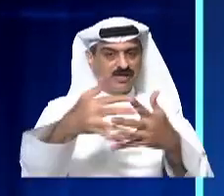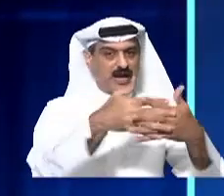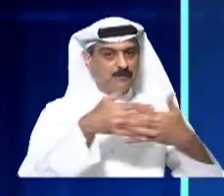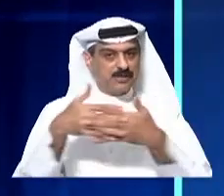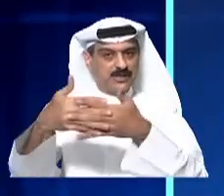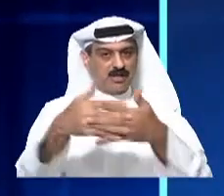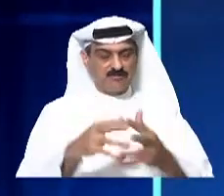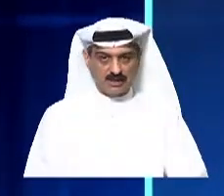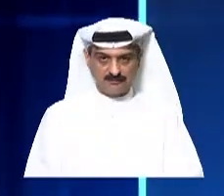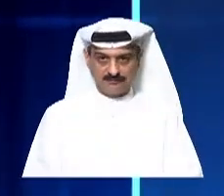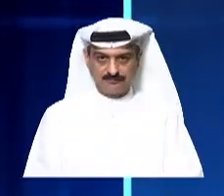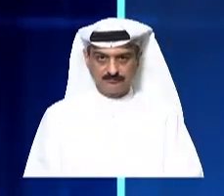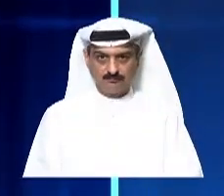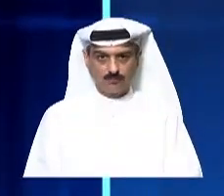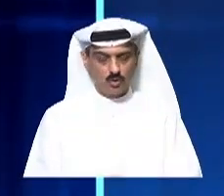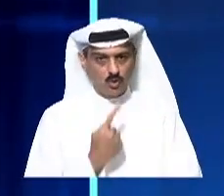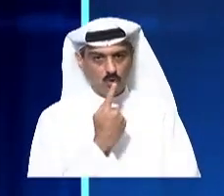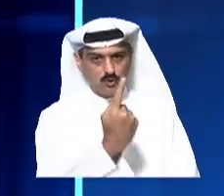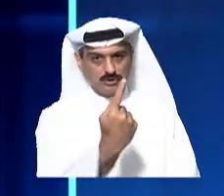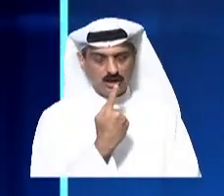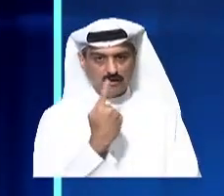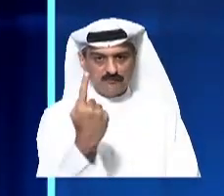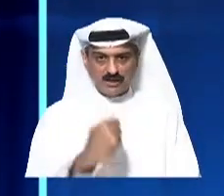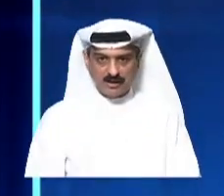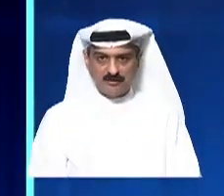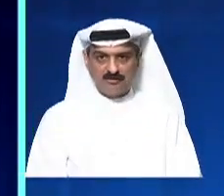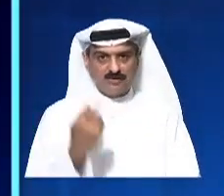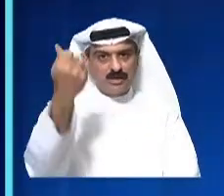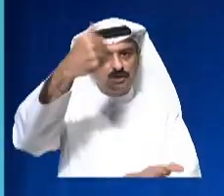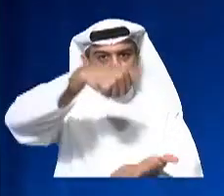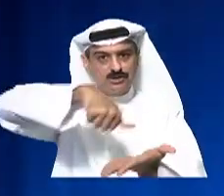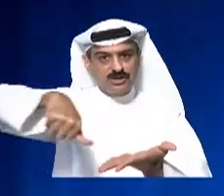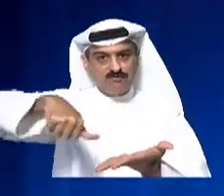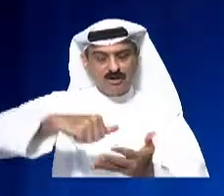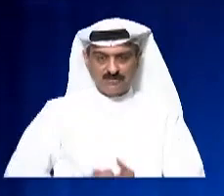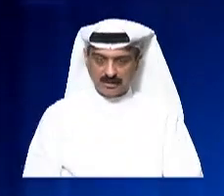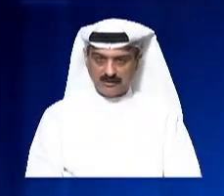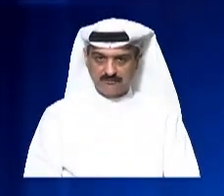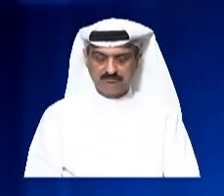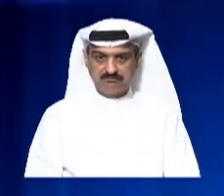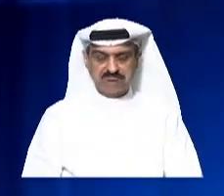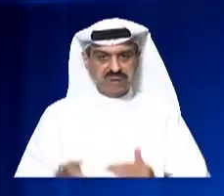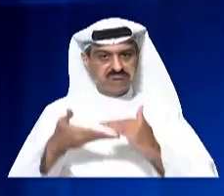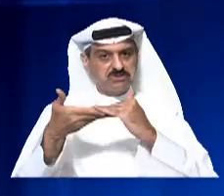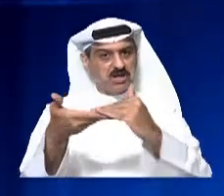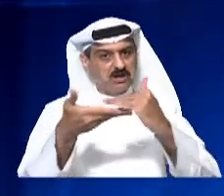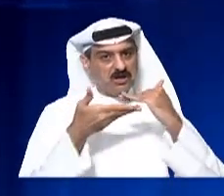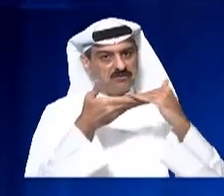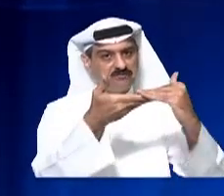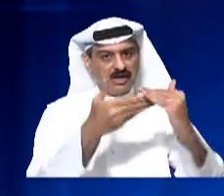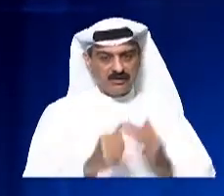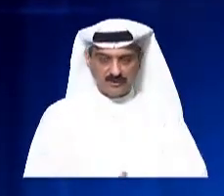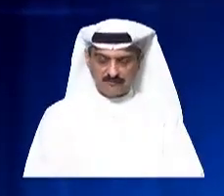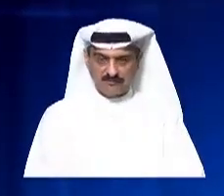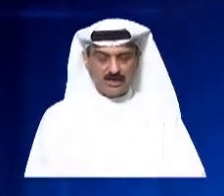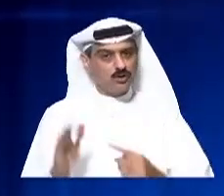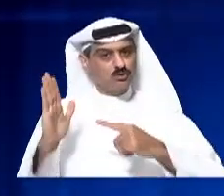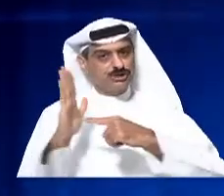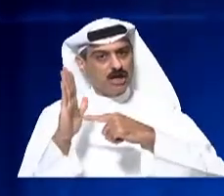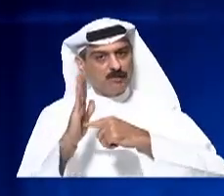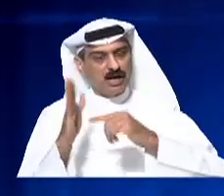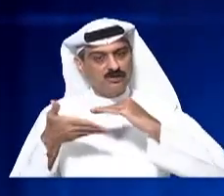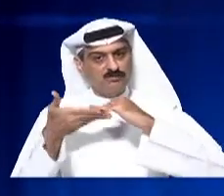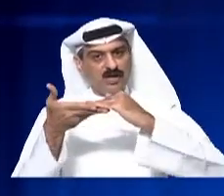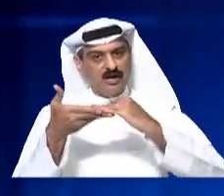ويطلبون من بعض المواطنين الكويتيين دفع مبالغ مالية نظير خدمات قنصلية أو أكاديمية،